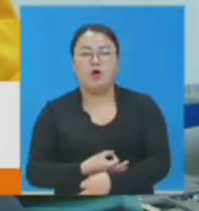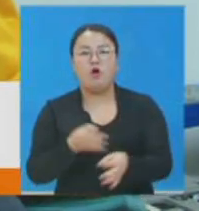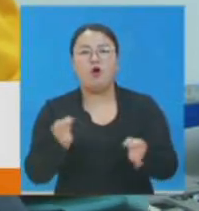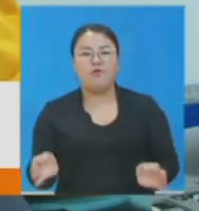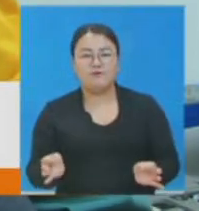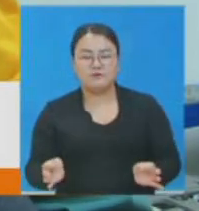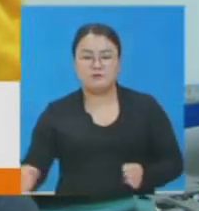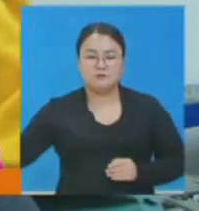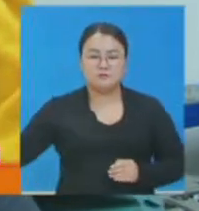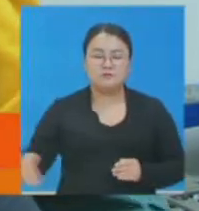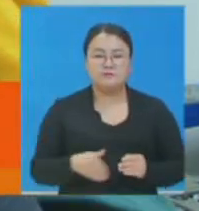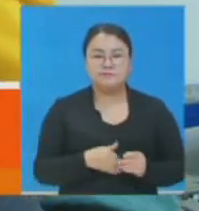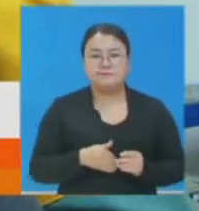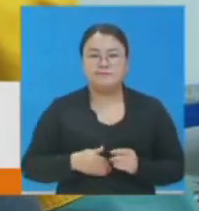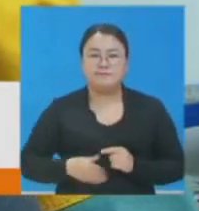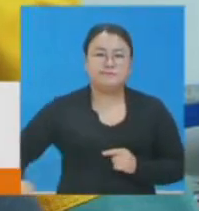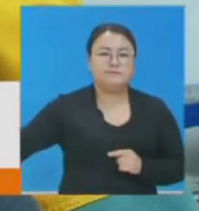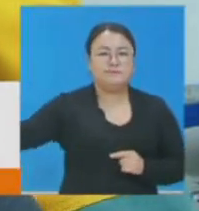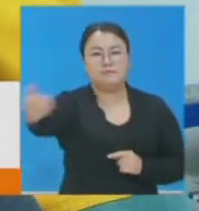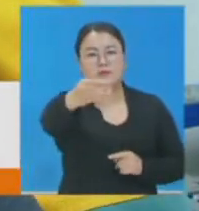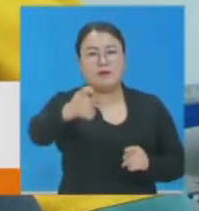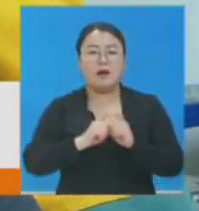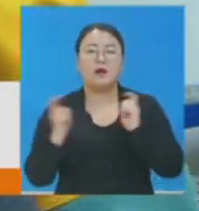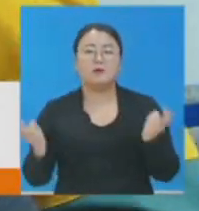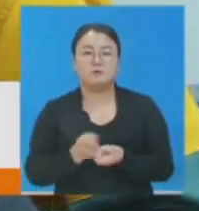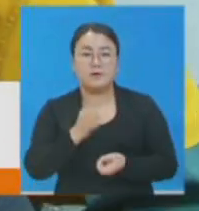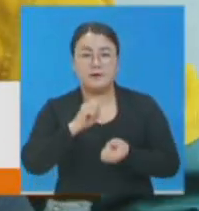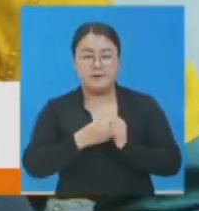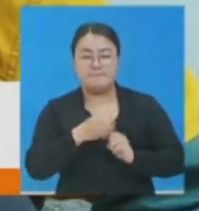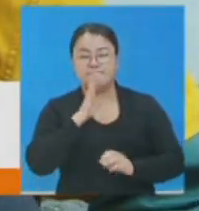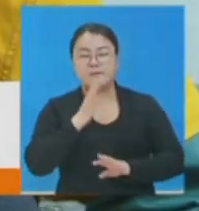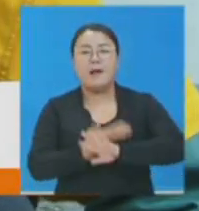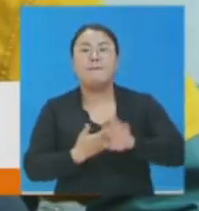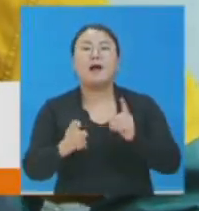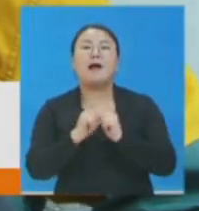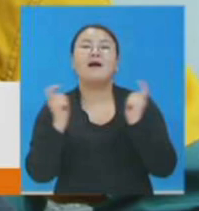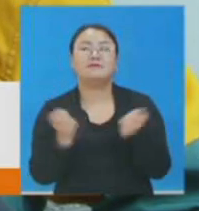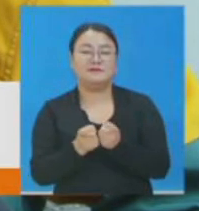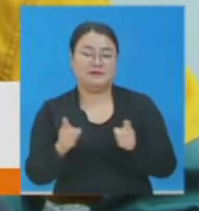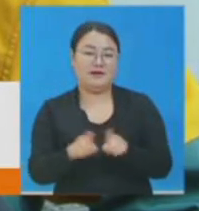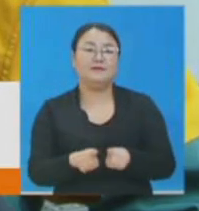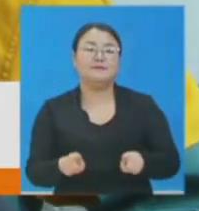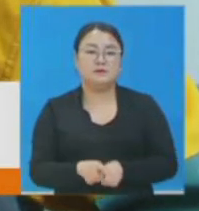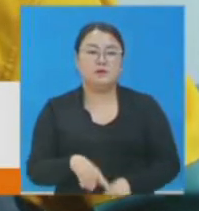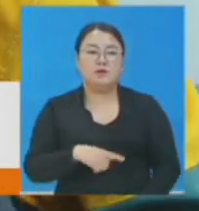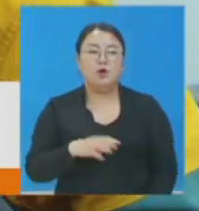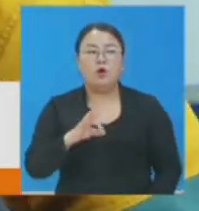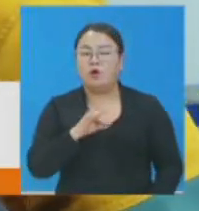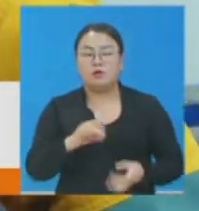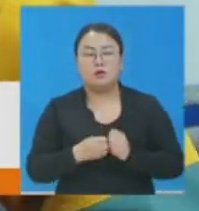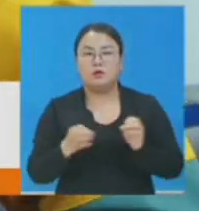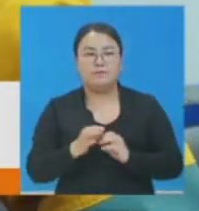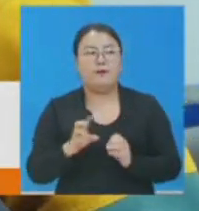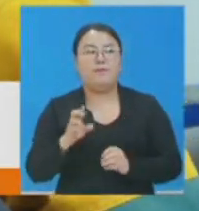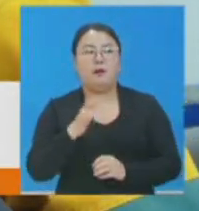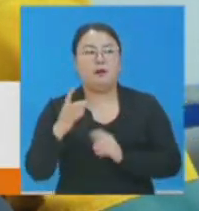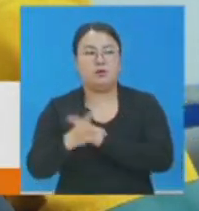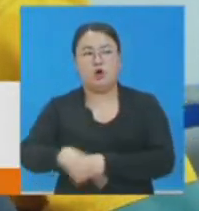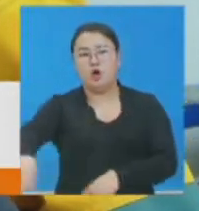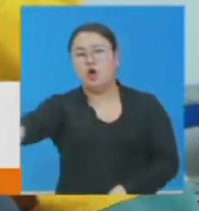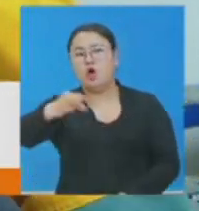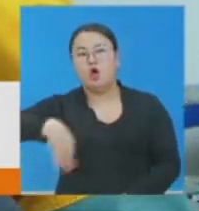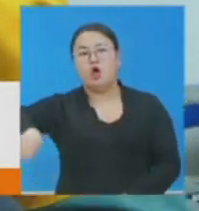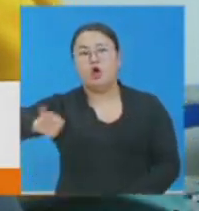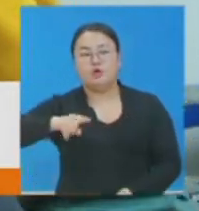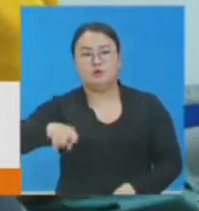хүртэл ерөөсөө ийм хашаа хийдэг. Хамгаалттай хашаа гэсэн үг. Тий. Өөр бол ерөөсөө мигдэхгүй. Энэ баруун хэсэг маань өөрөө хоосон байгаа. Энд